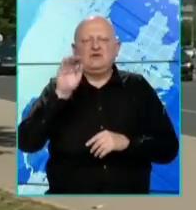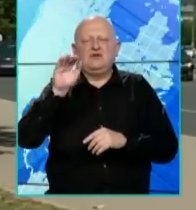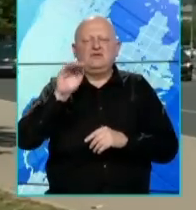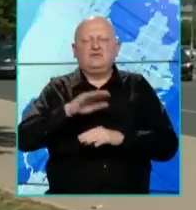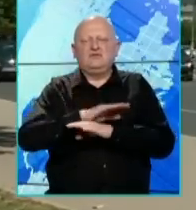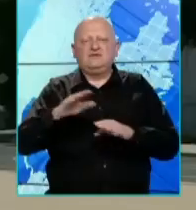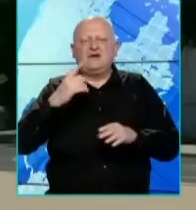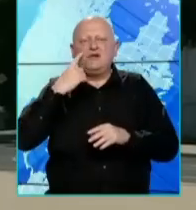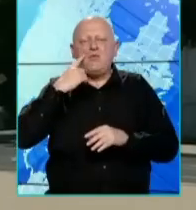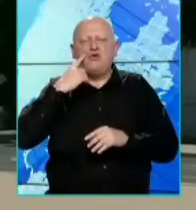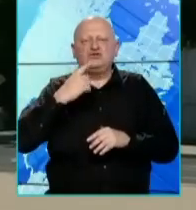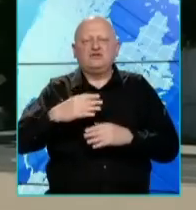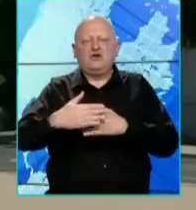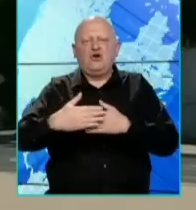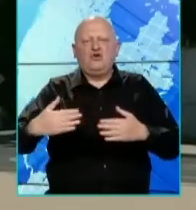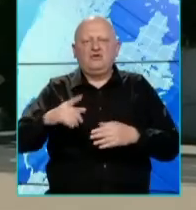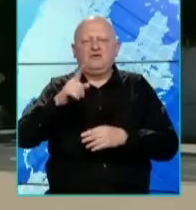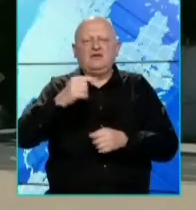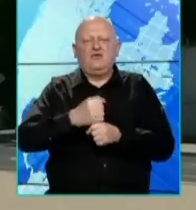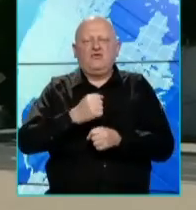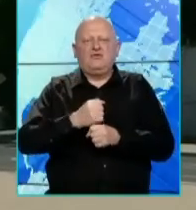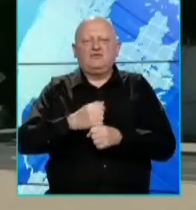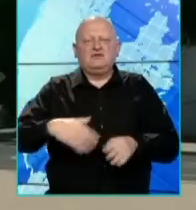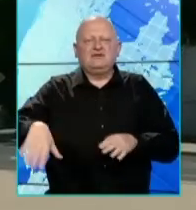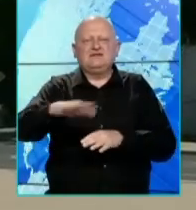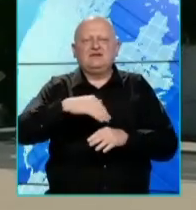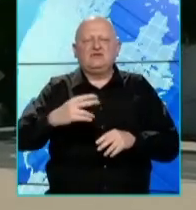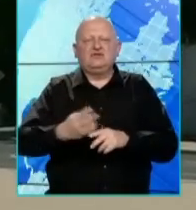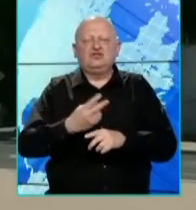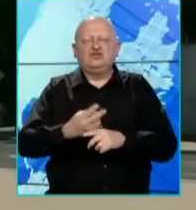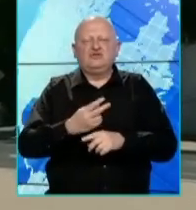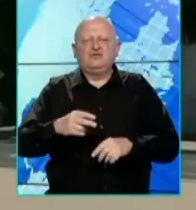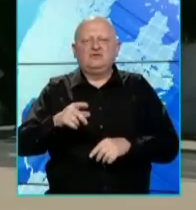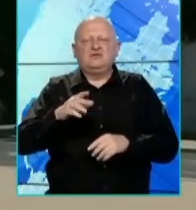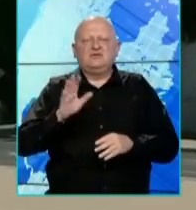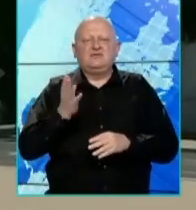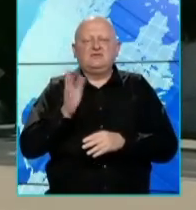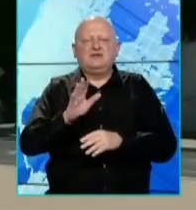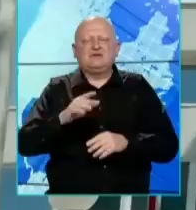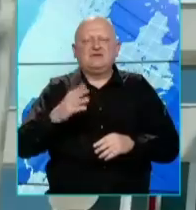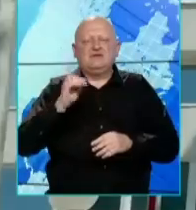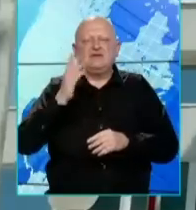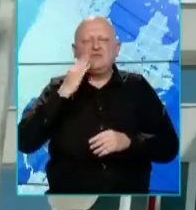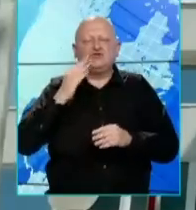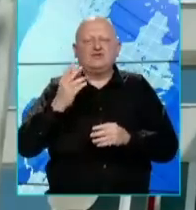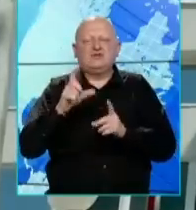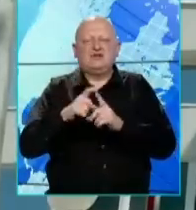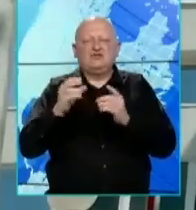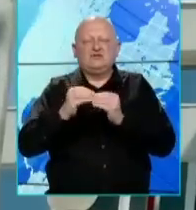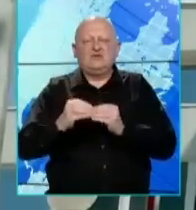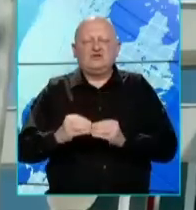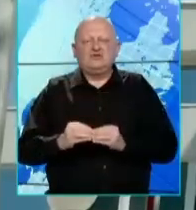poručuju da svaki pokušaj ograničavanja njegovog djelovanja na cijeloj teritoriji države predstavlja akt nepoštivanja Dejtonskog